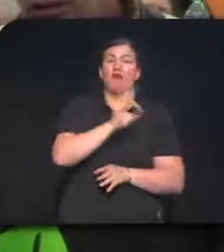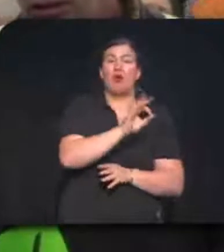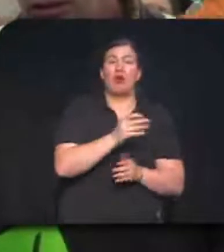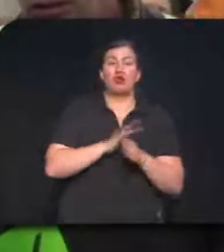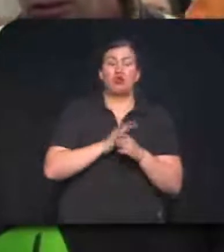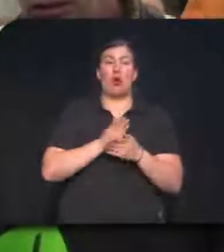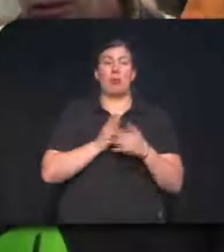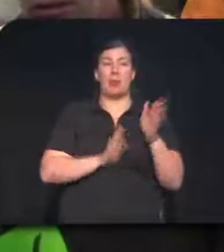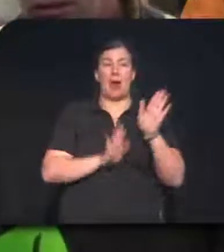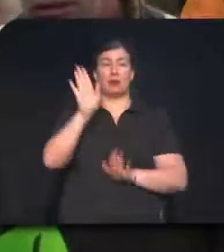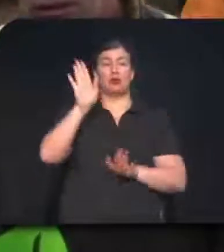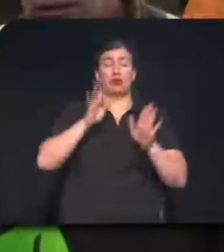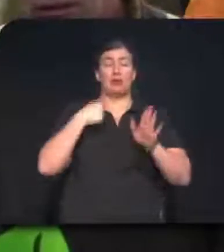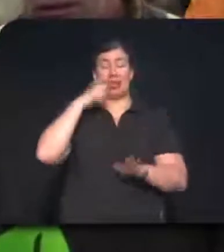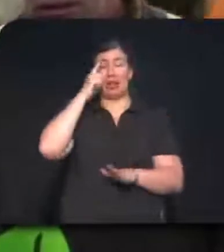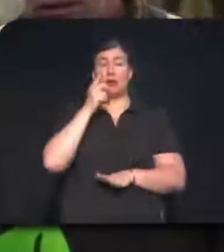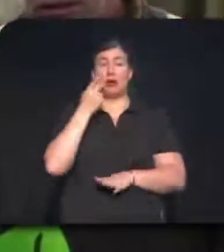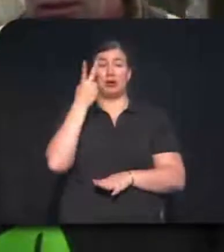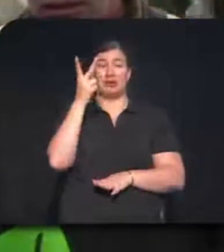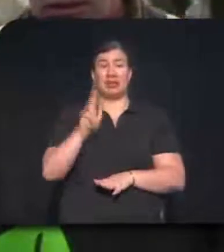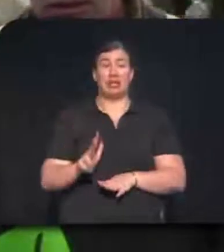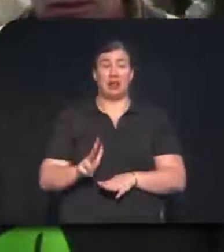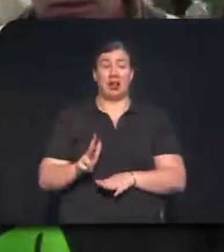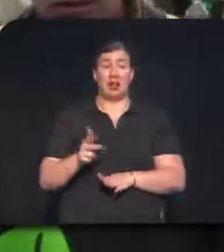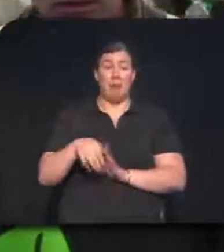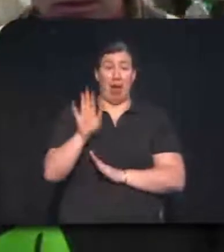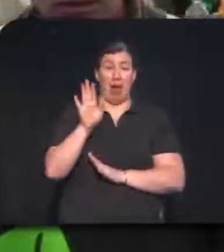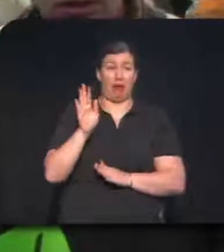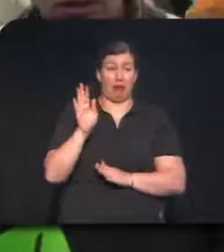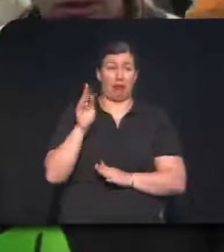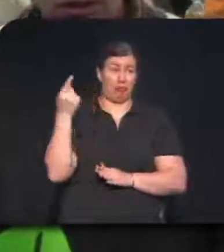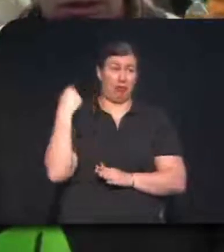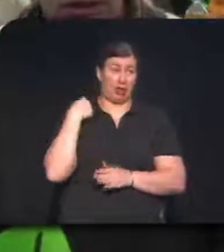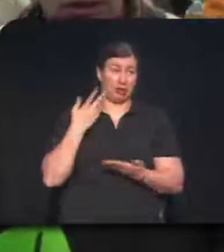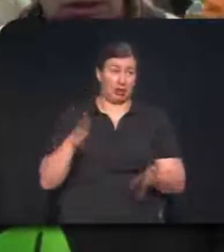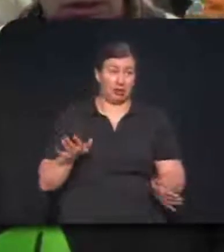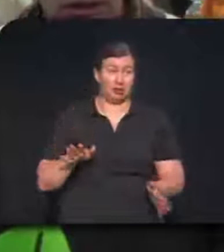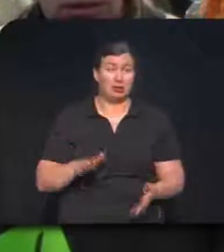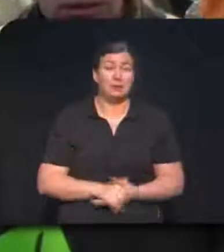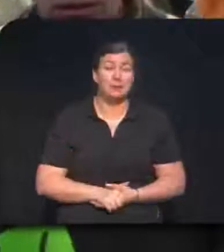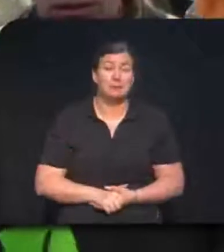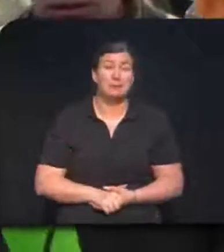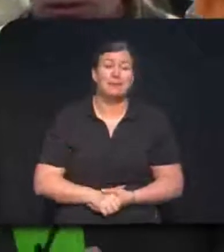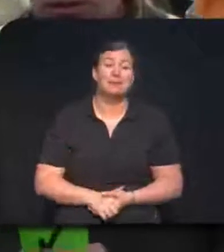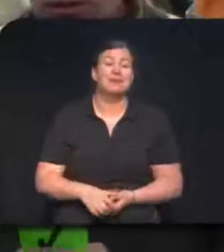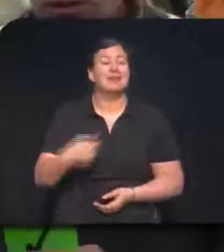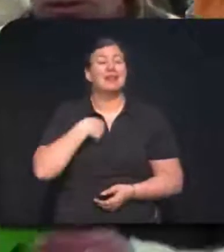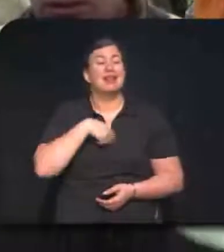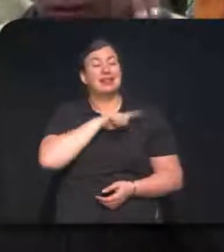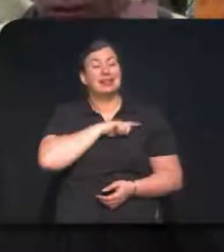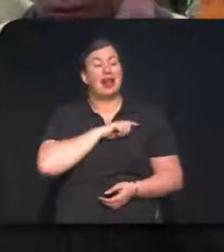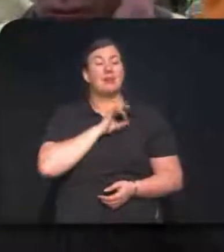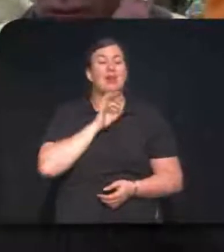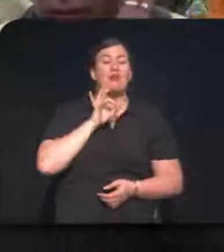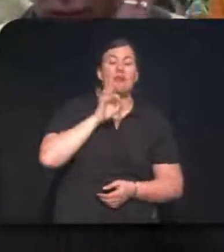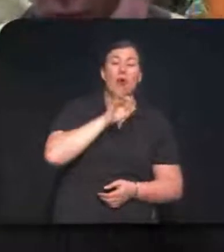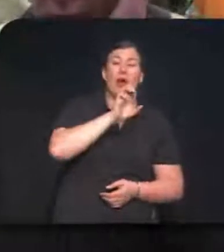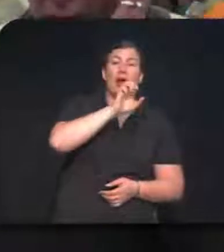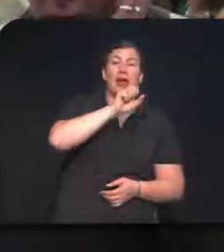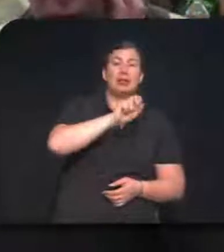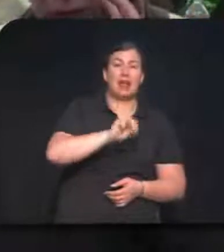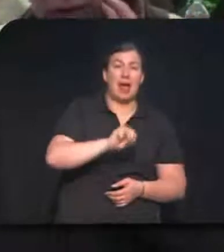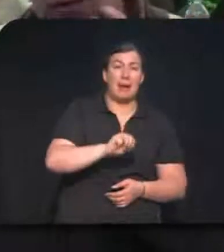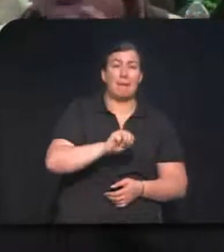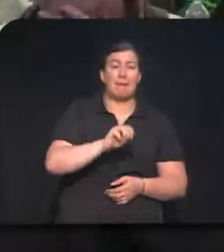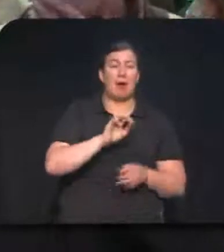meiner Sicht war das auch eine zweite Drittel Mehrheit und ich bin für diesen ESM für die sehr Formulierung aber das